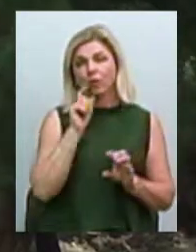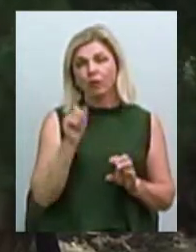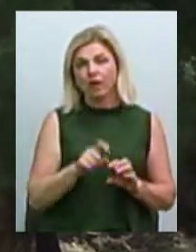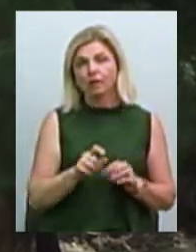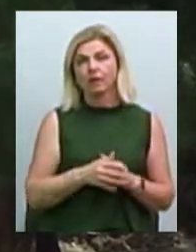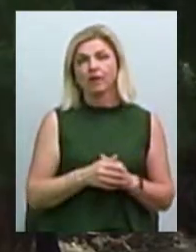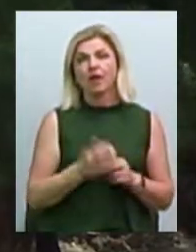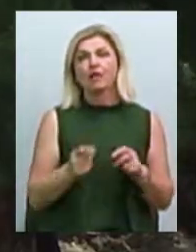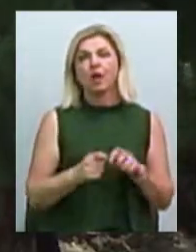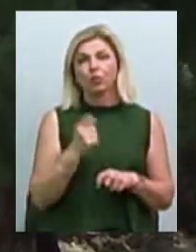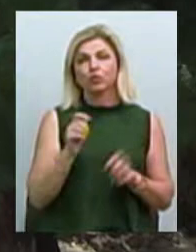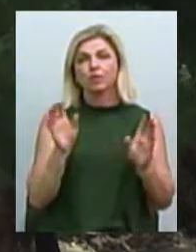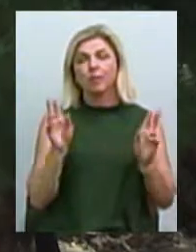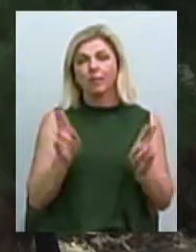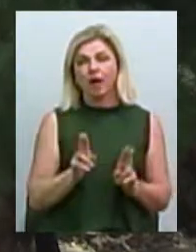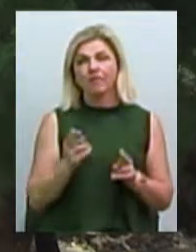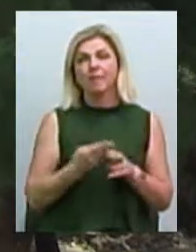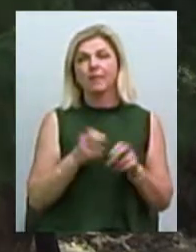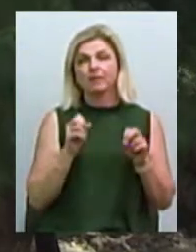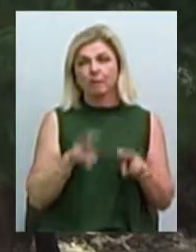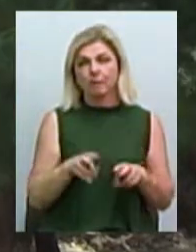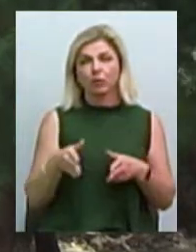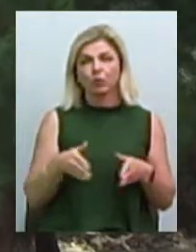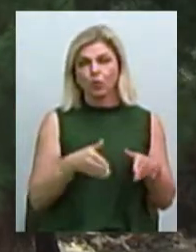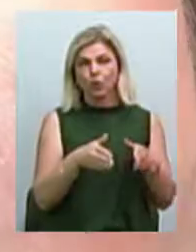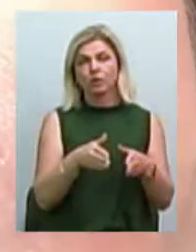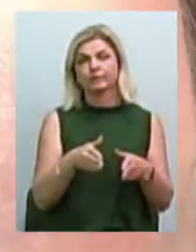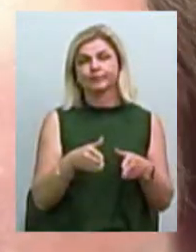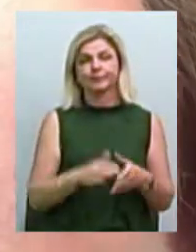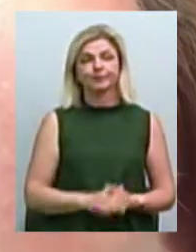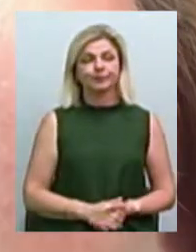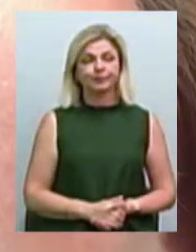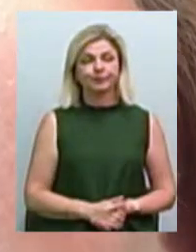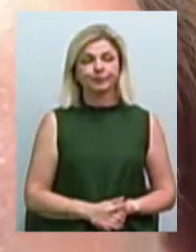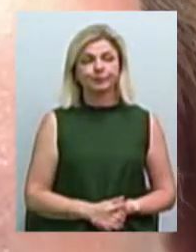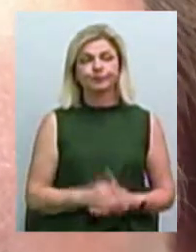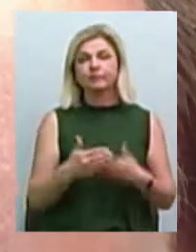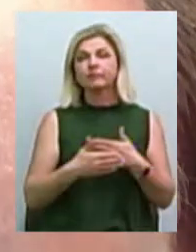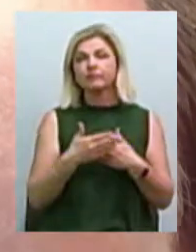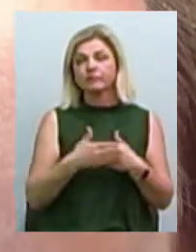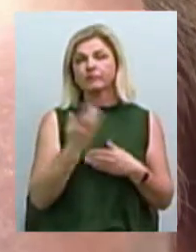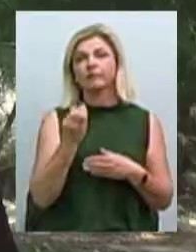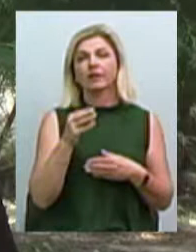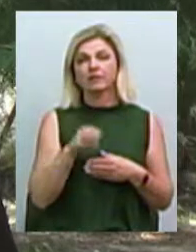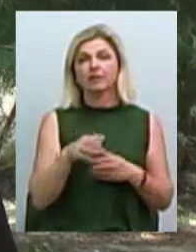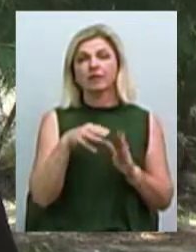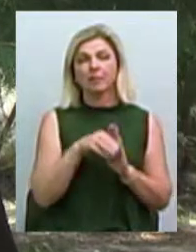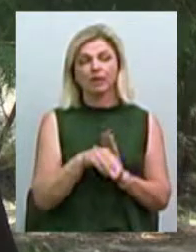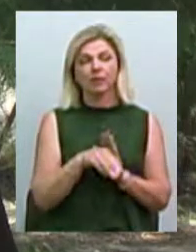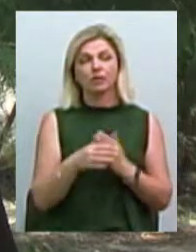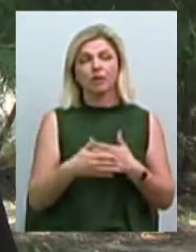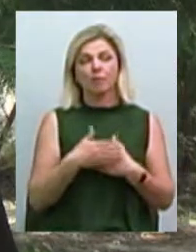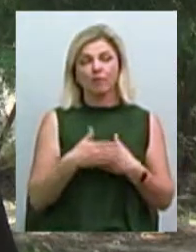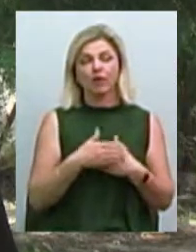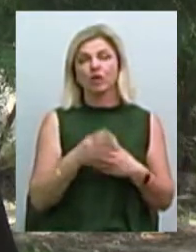України. Це порушення правил безпеки дорожнього руху або експлуатації транспорту. Санкція статті передбачає покарання